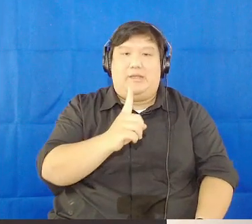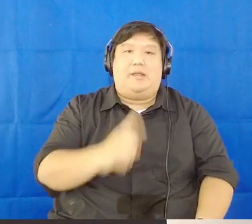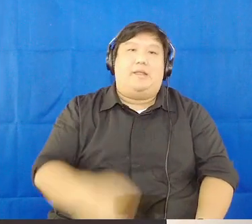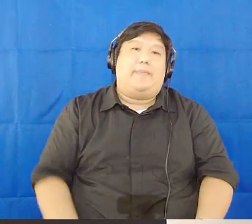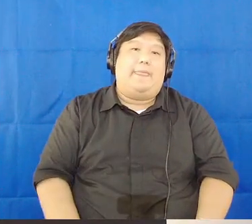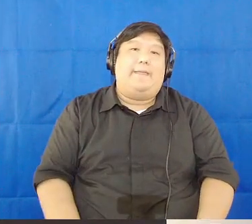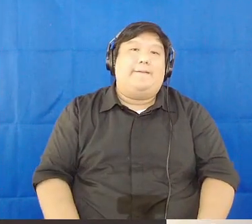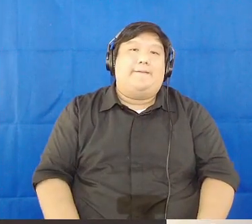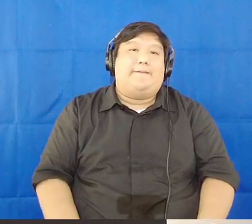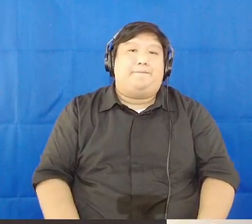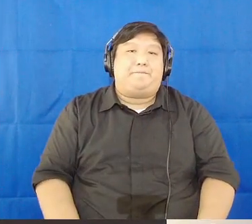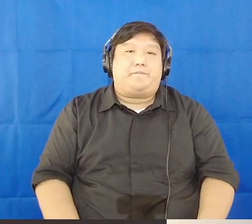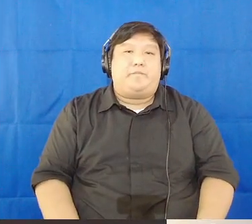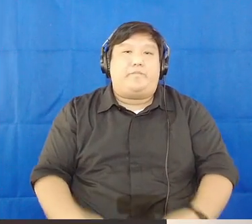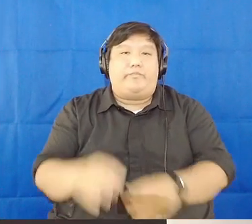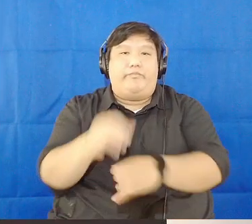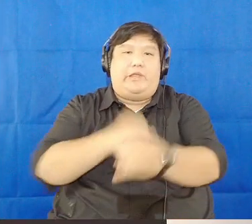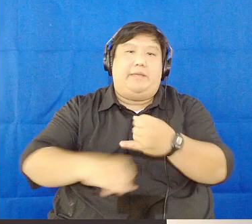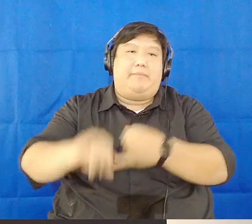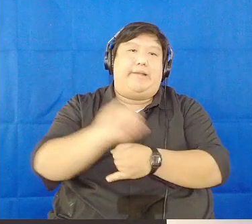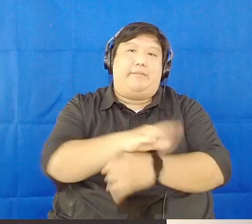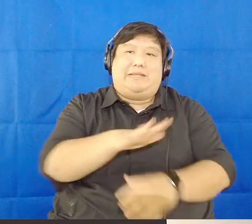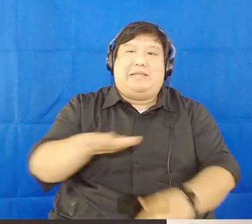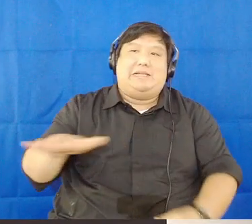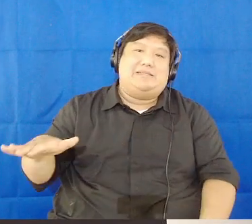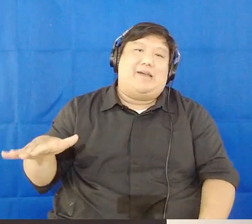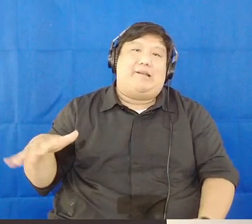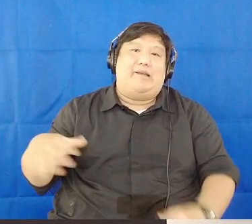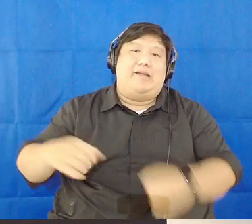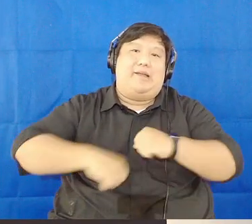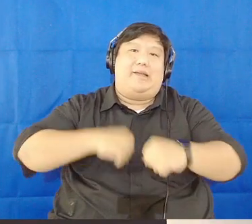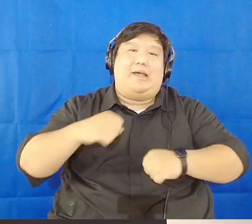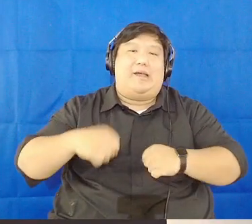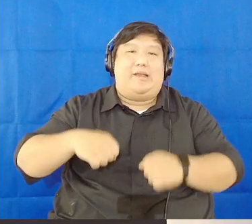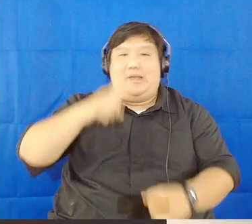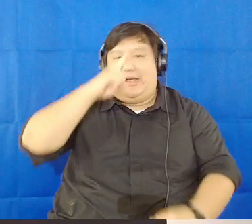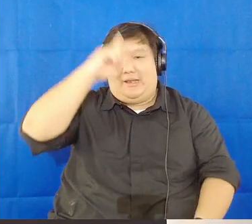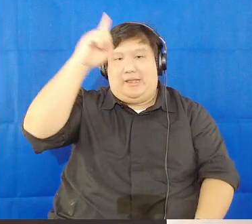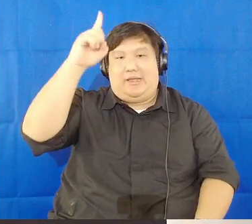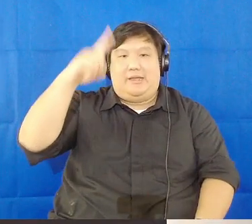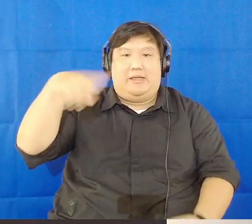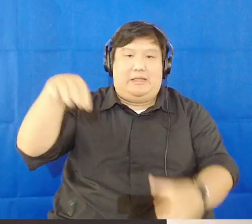iman mendasarnya akan karya Allah yang terwujud dalam